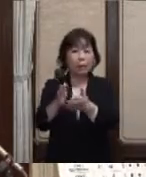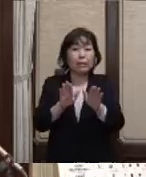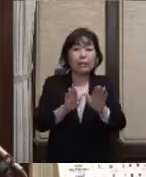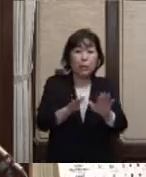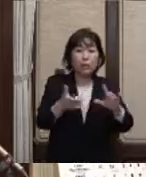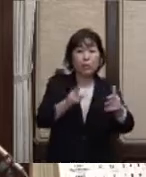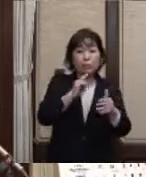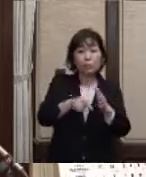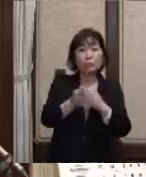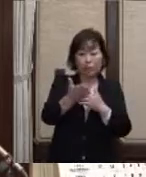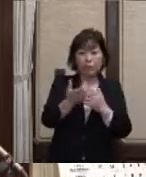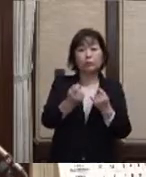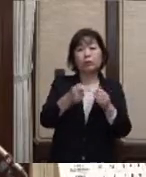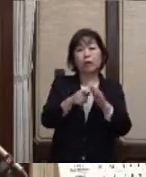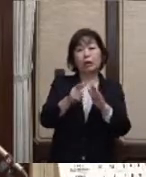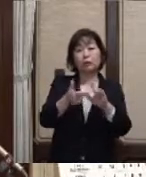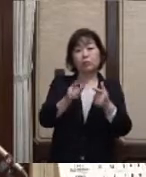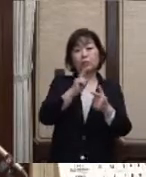です。